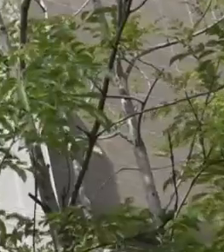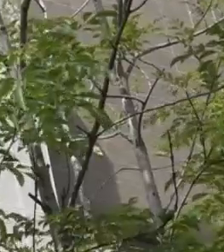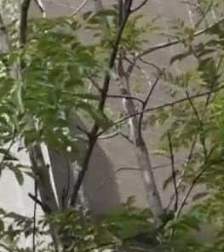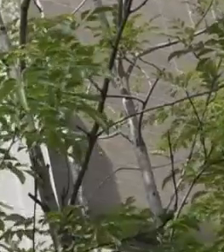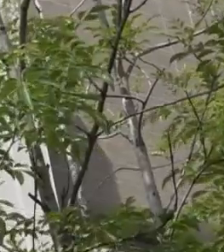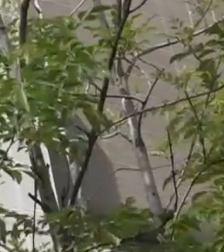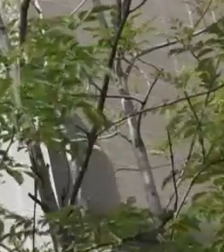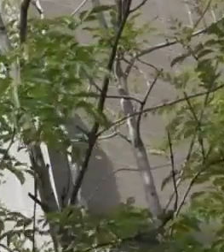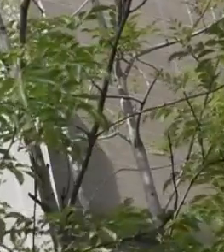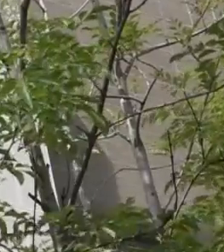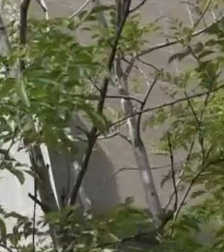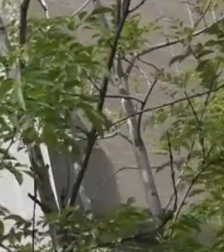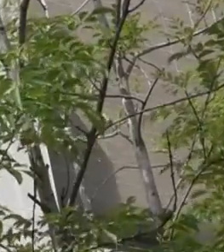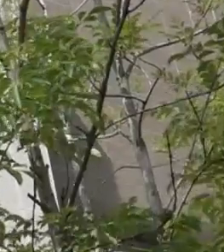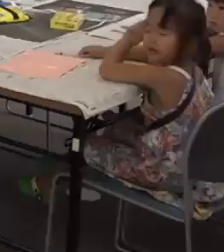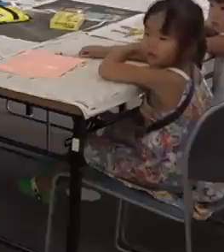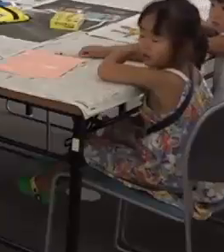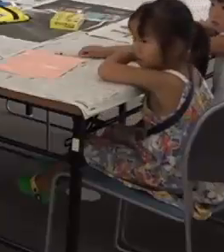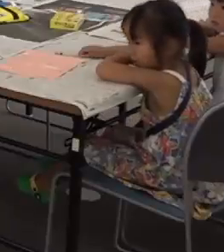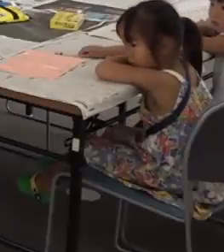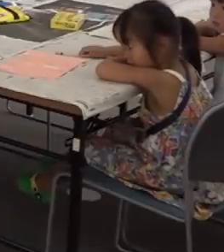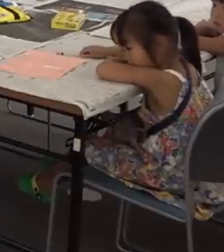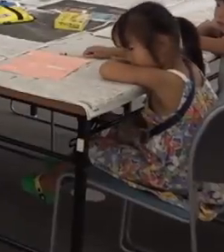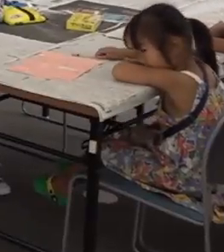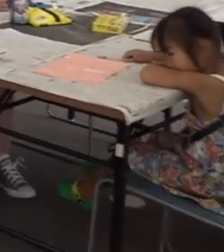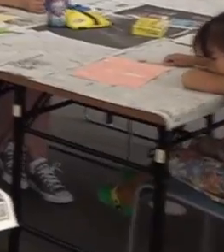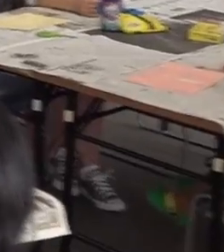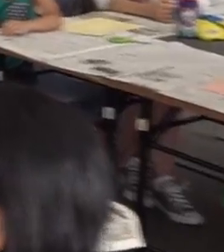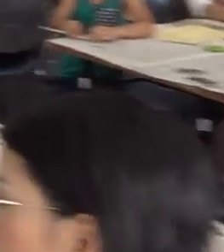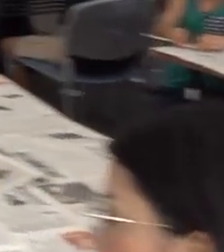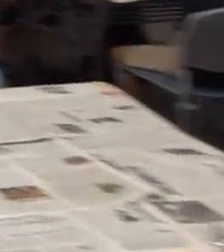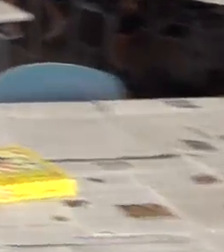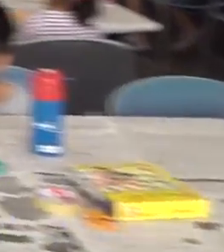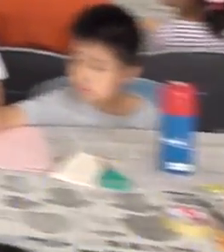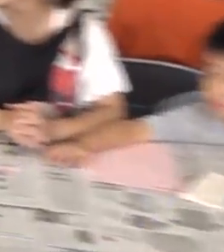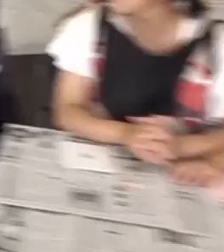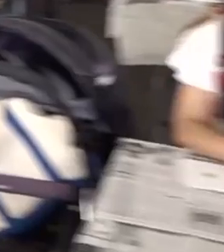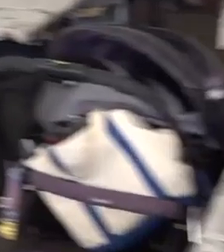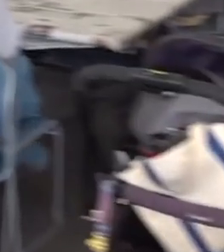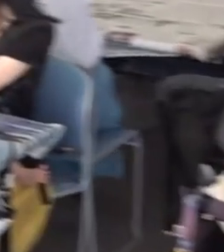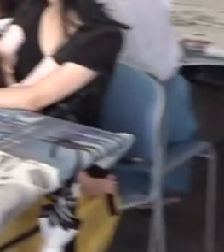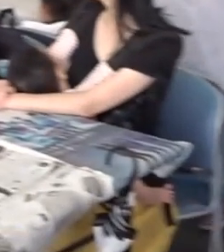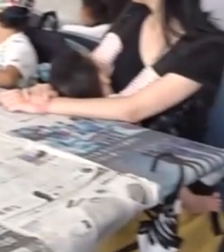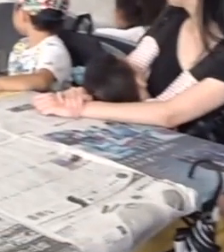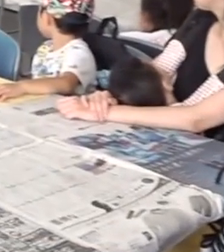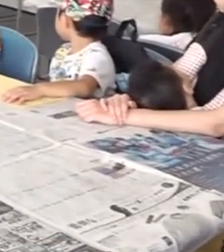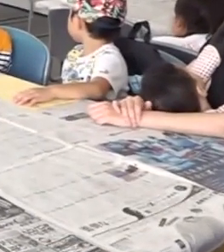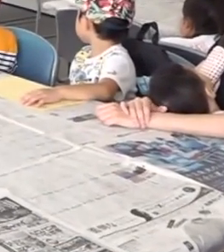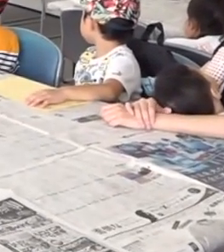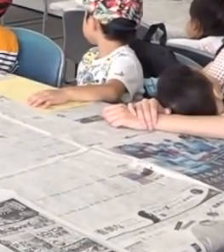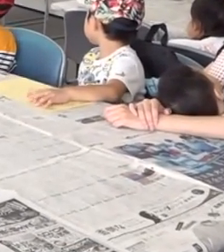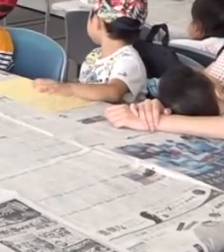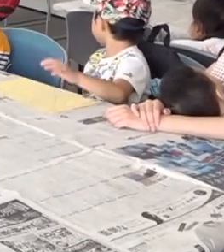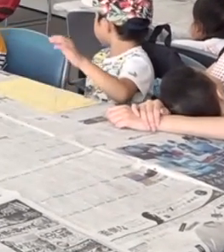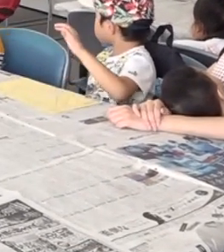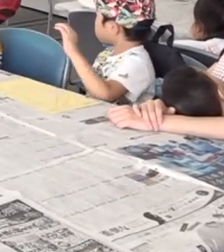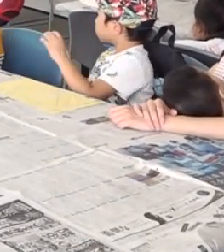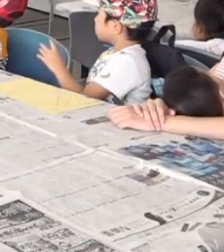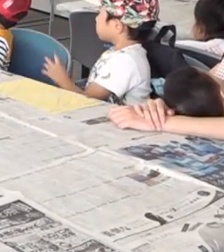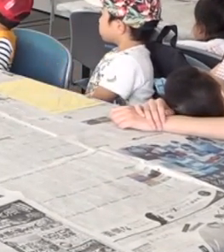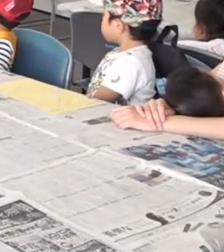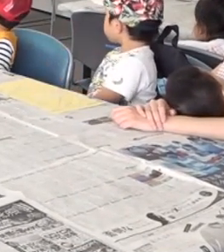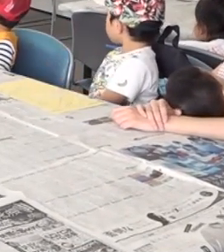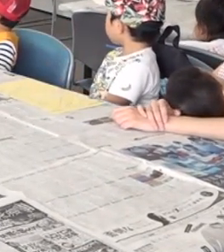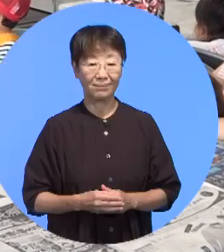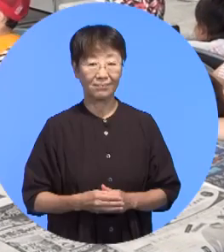7月25日、夢つながり未来館ゆいぴやで、夏のお楽しみ会工作教室が行われました。 改めて、